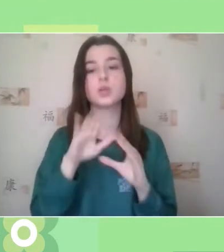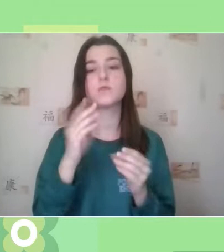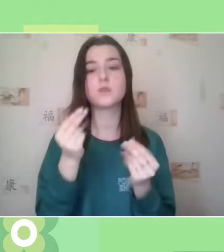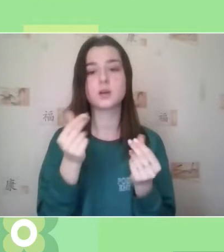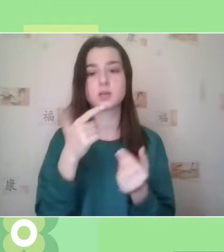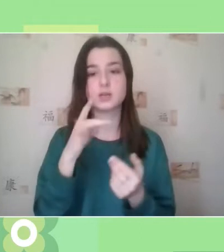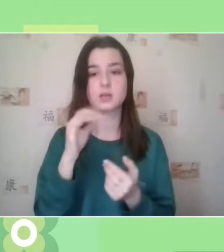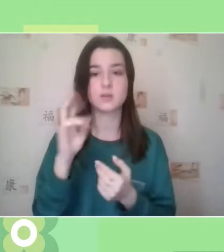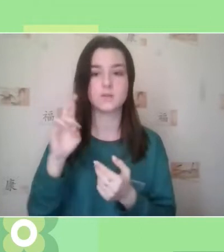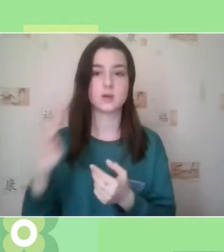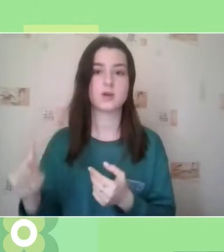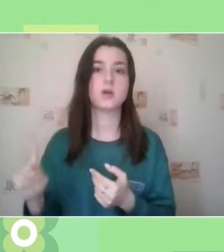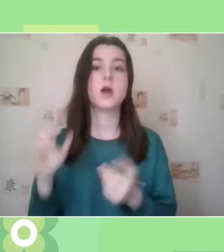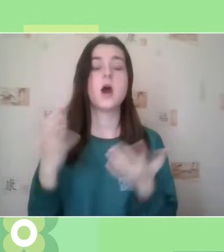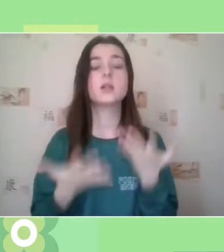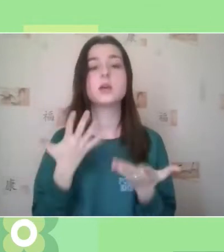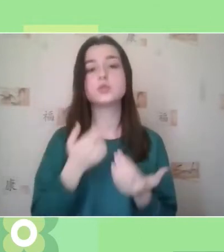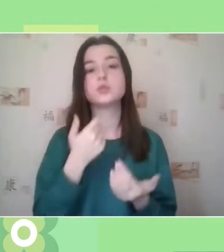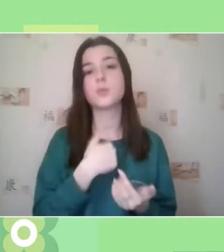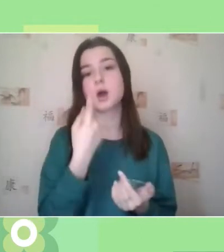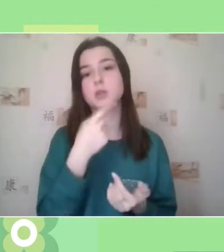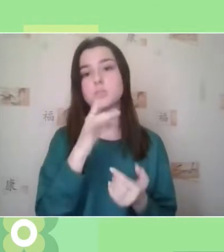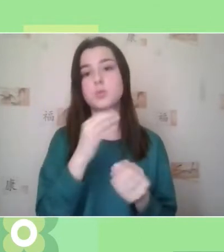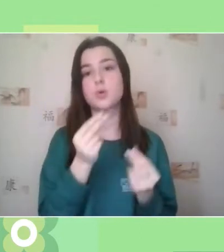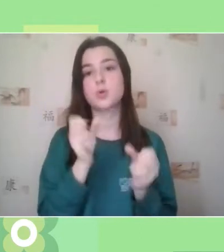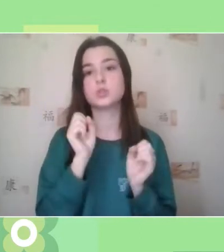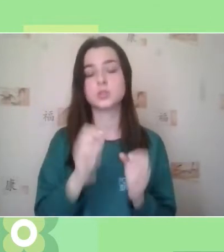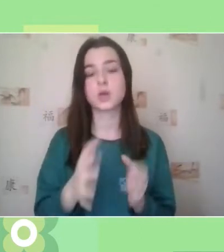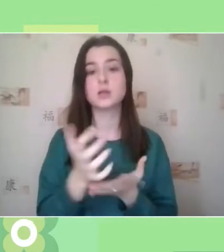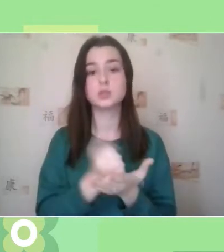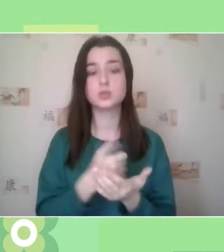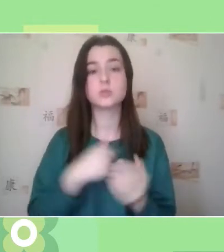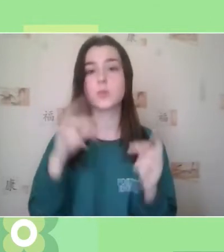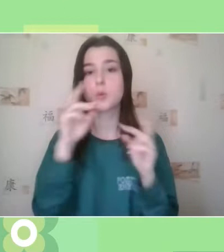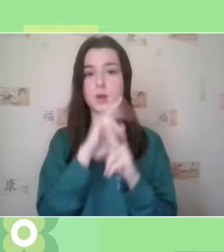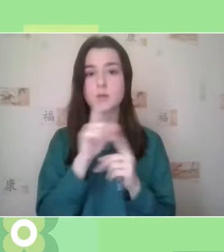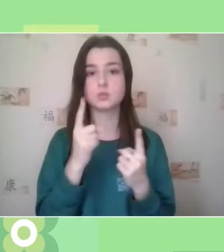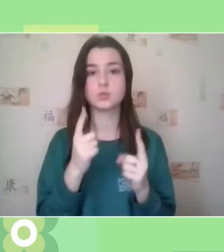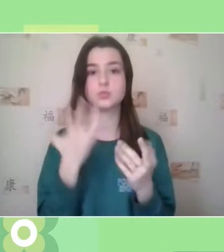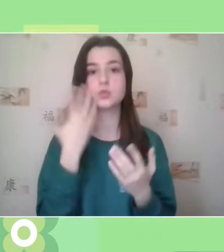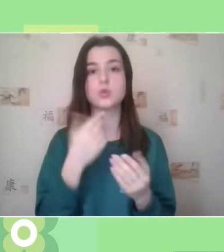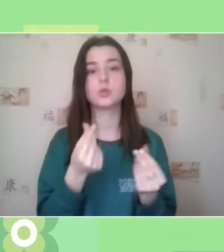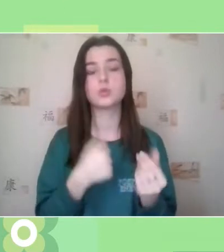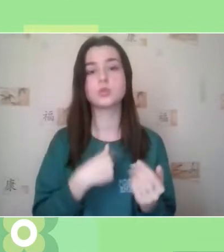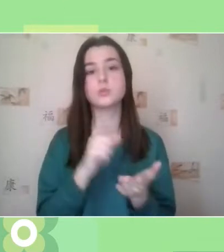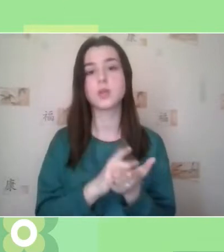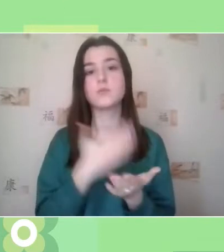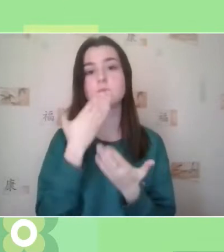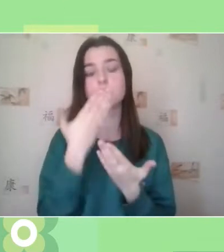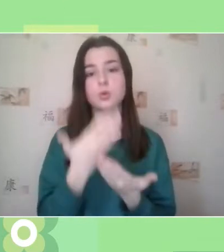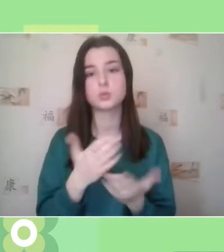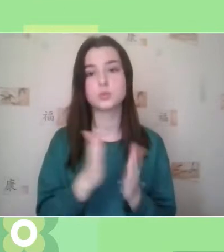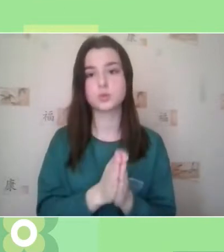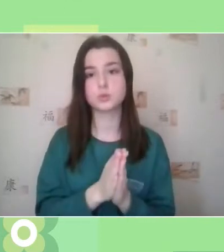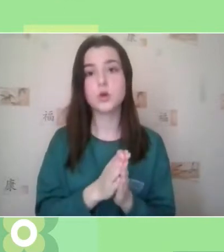Але якщо ми говоримо про гроші як ресурс, то ми помиляємося. Тому що гроші, коли ми навіть просимо, вони завжди інтерпретуються